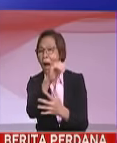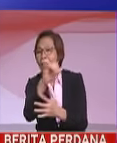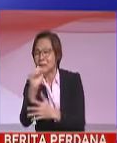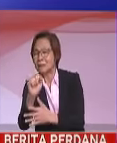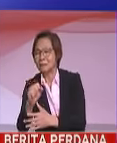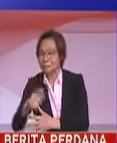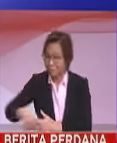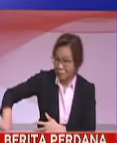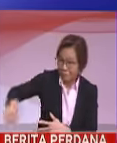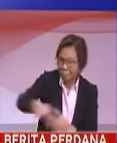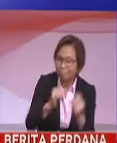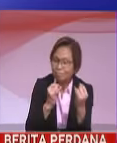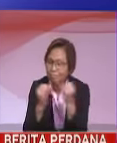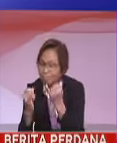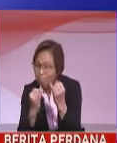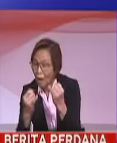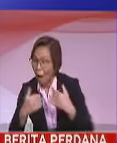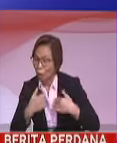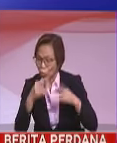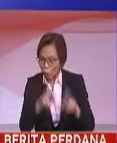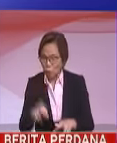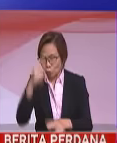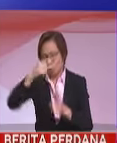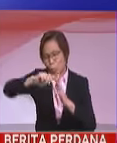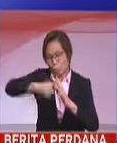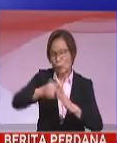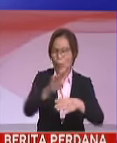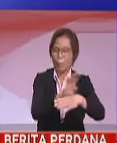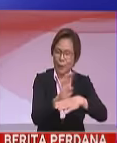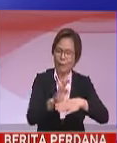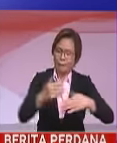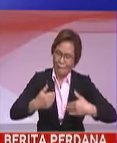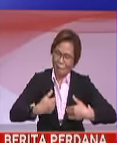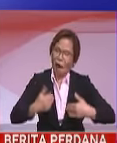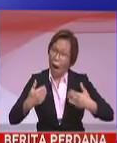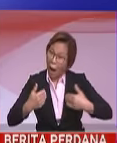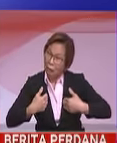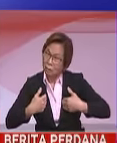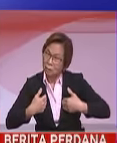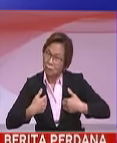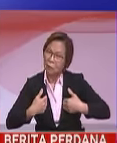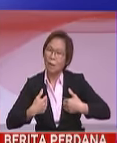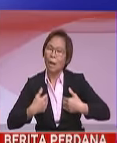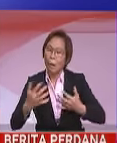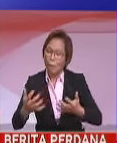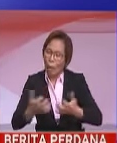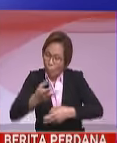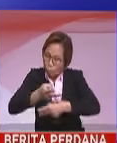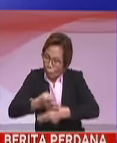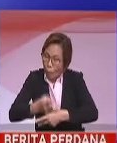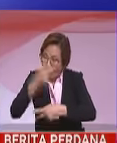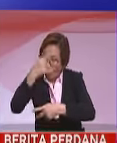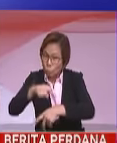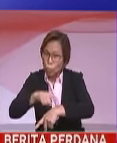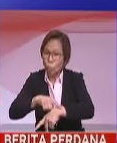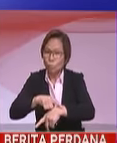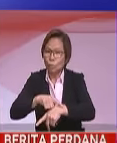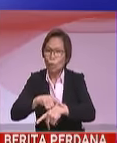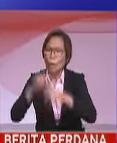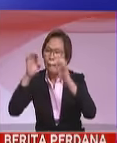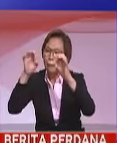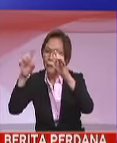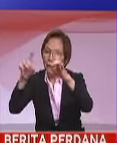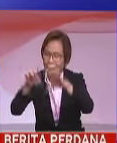Kalangan yang ditemubual ada yang merancang untuk memulakan perniagaan. Ada juga yang berhasrat menyimpan untuk pendidikan